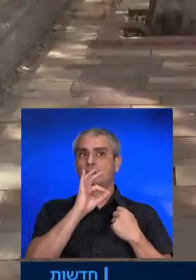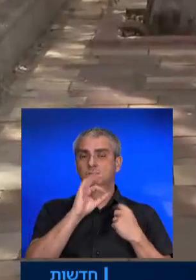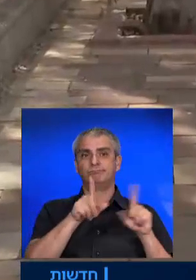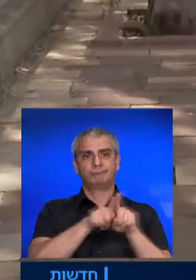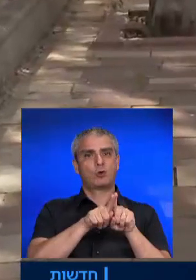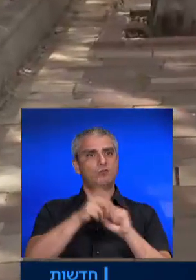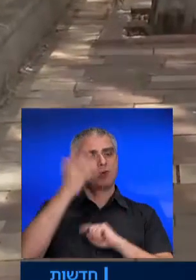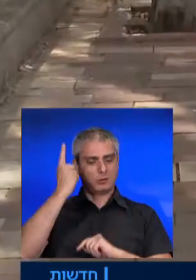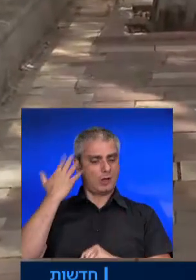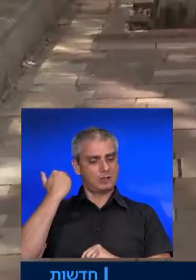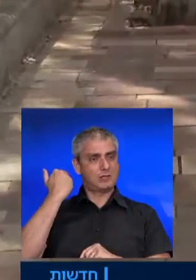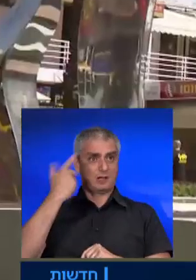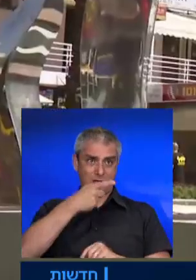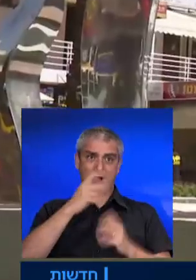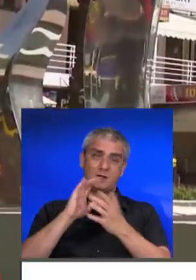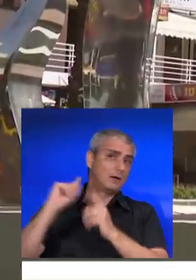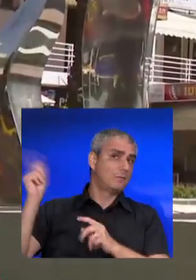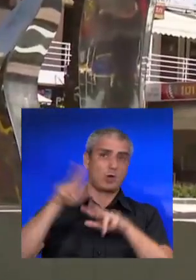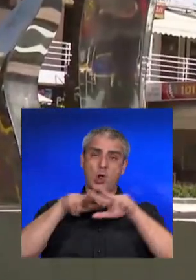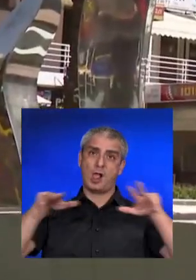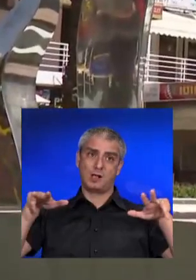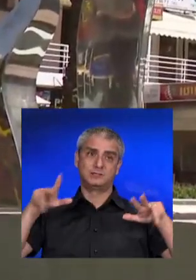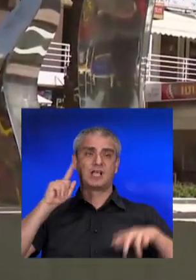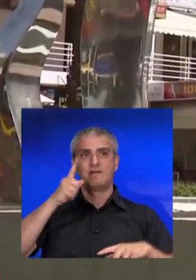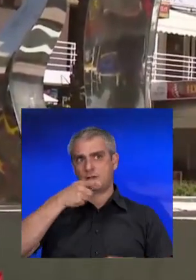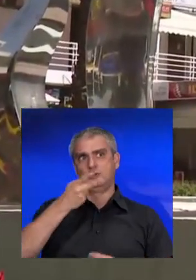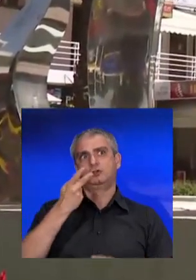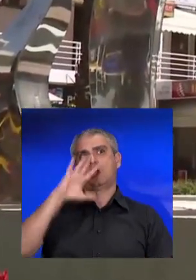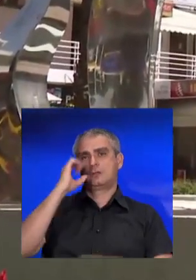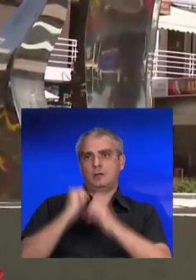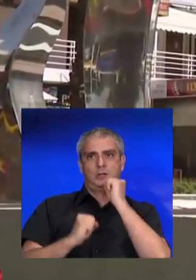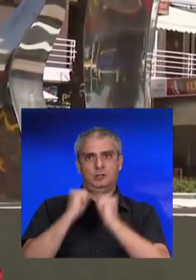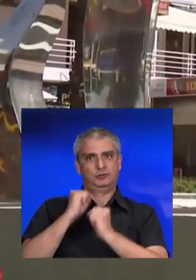לקרב שנכון לעמיתיהם בכל הארץ, אבל קשה הרבה יותר.